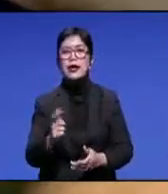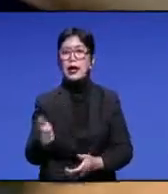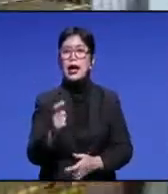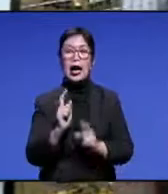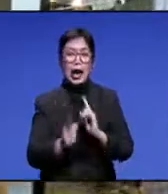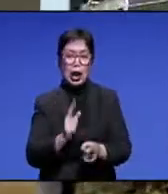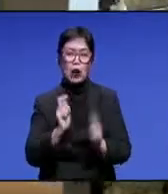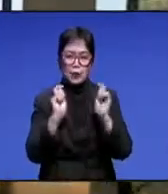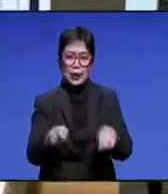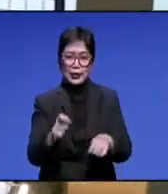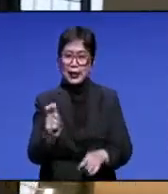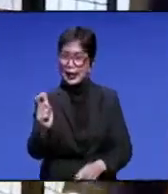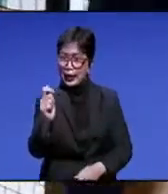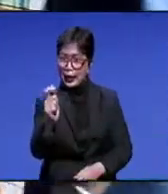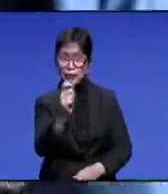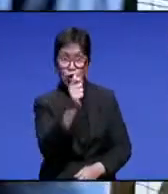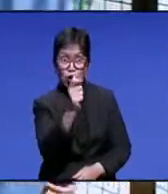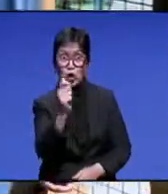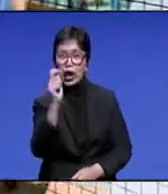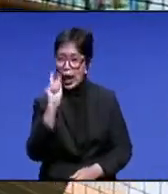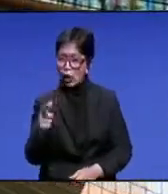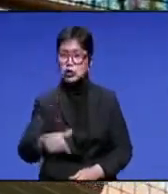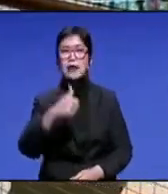yang bagus. Disadari, Gubernur Anies